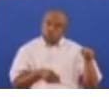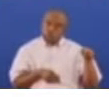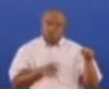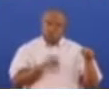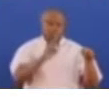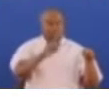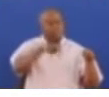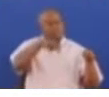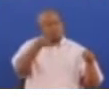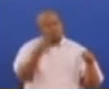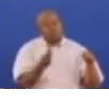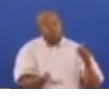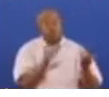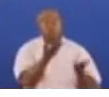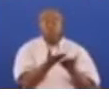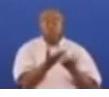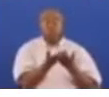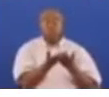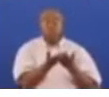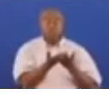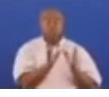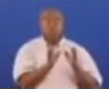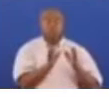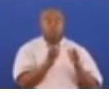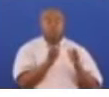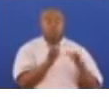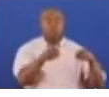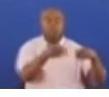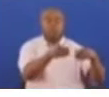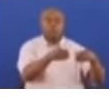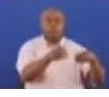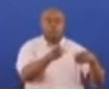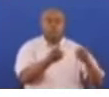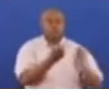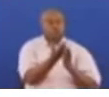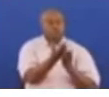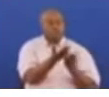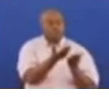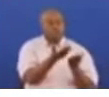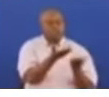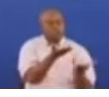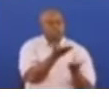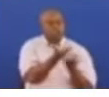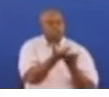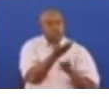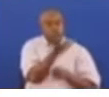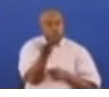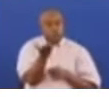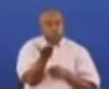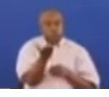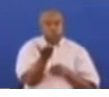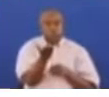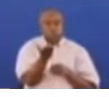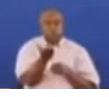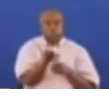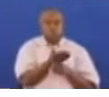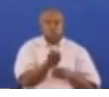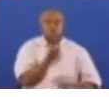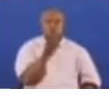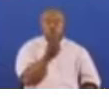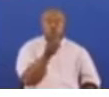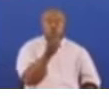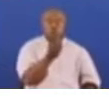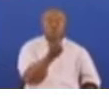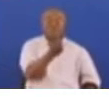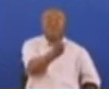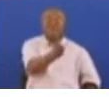ameshindwa kuthibitisha mbele ya kamati kuleta kielelezo chochote cha zile tuhuma nzito ambazo